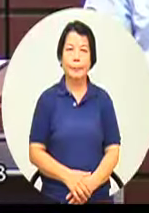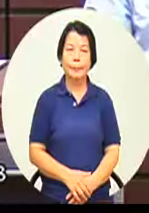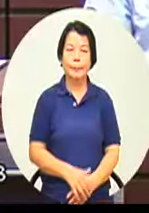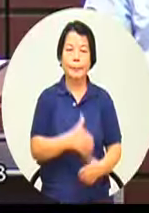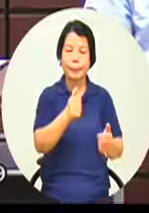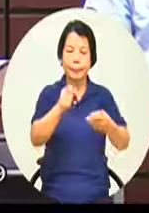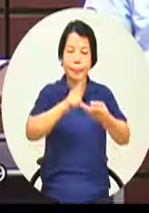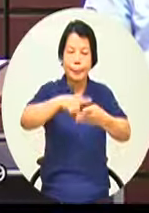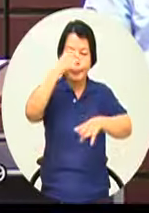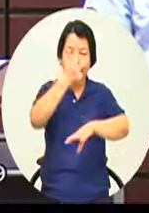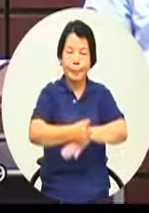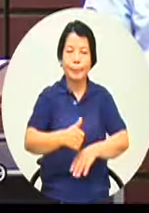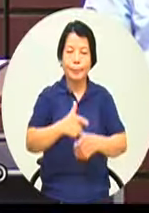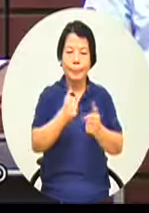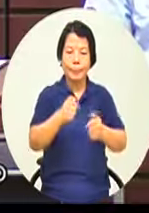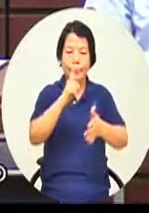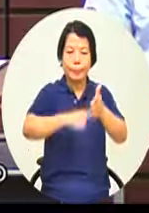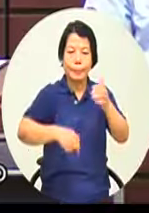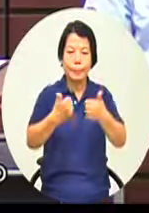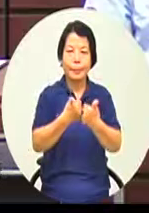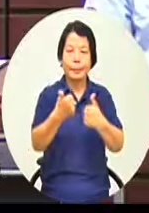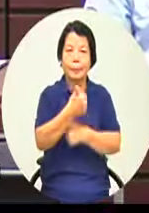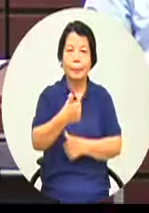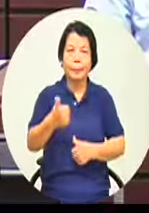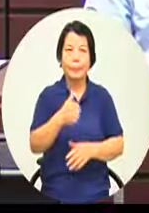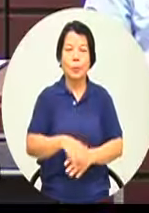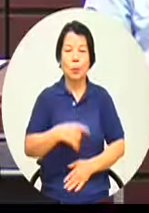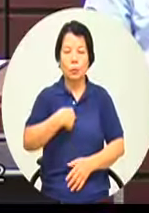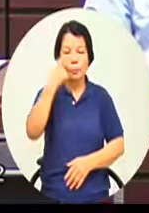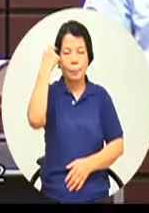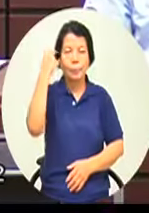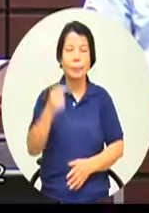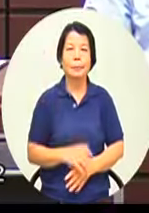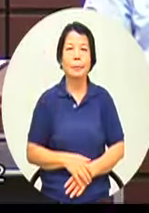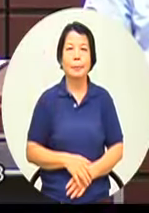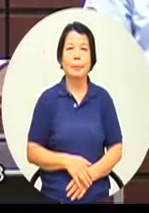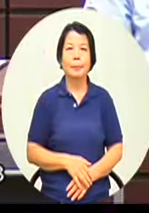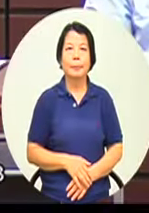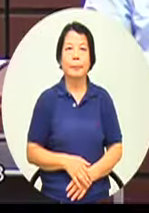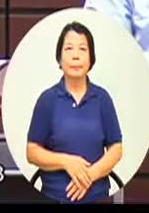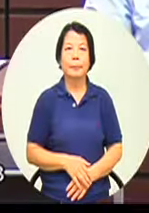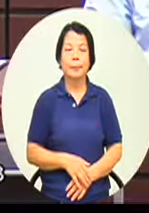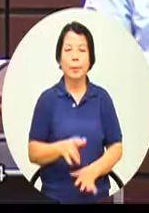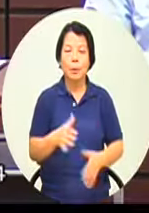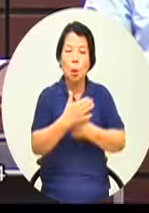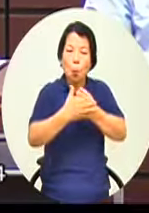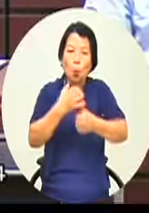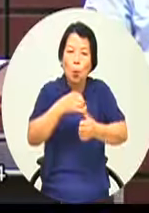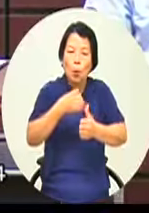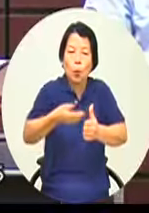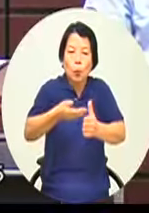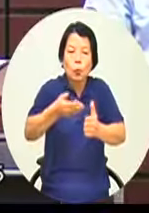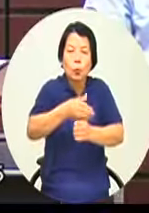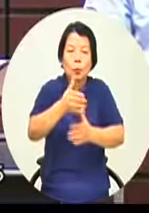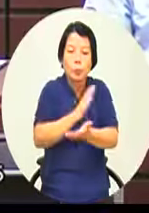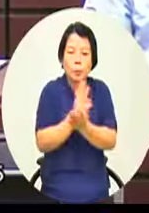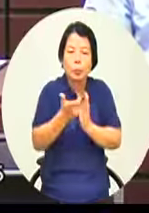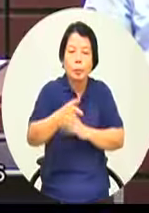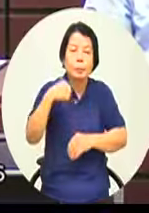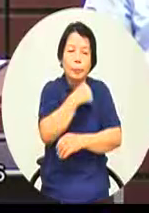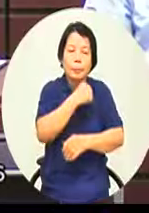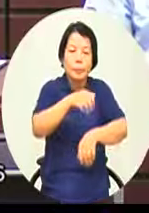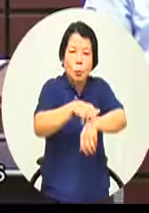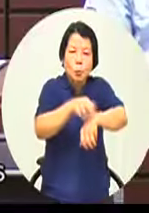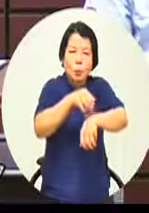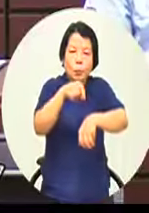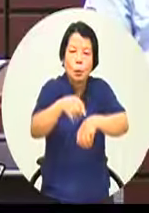谢谢主席哈，谢谢简议员，我想。一些就是保育类的，尤其是台湾猕猴的问题哈。